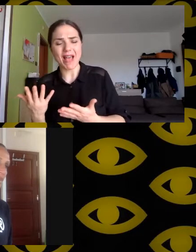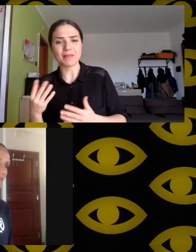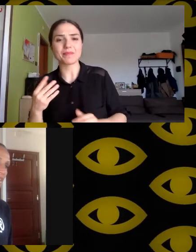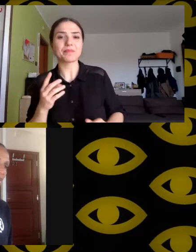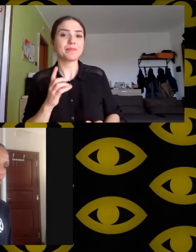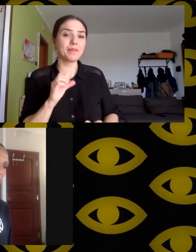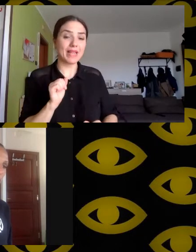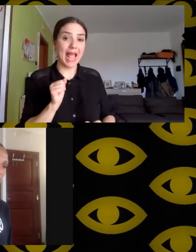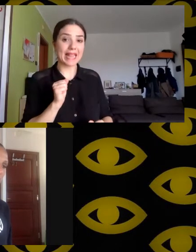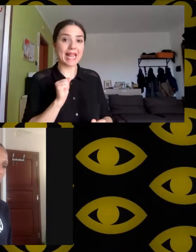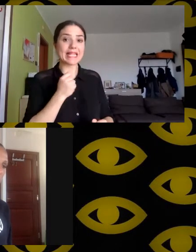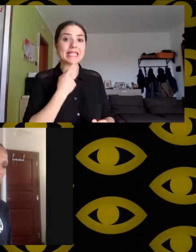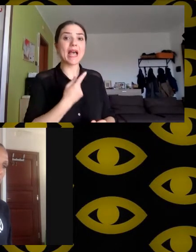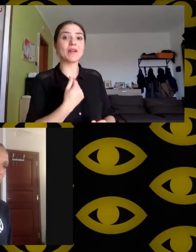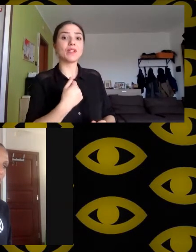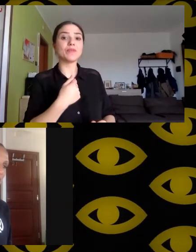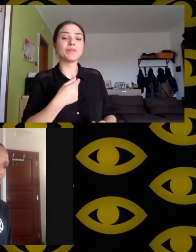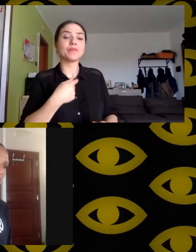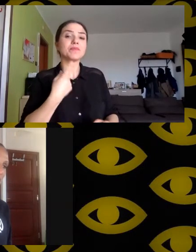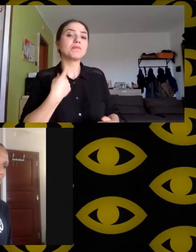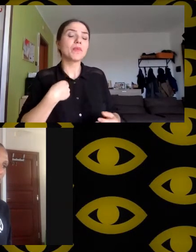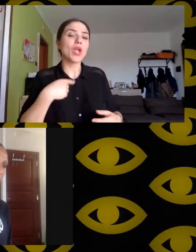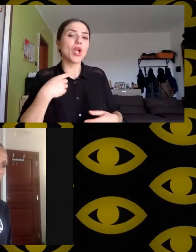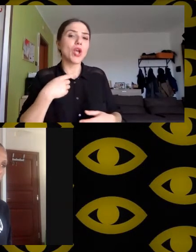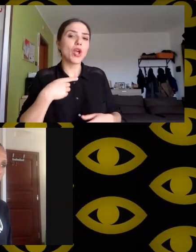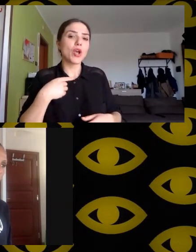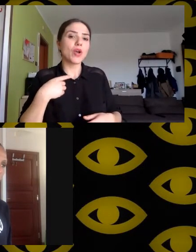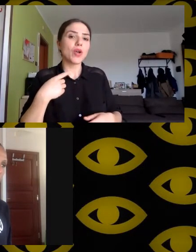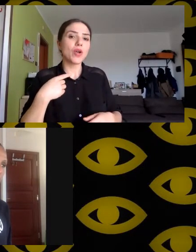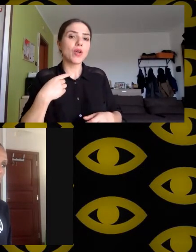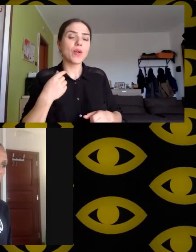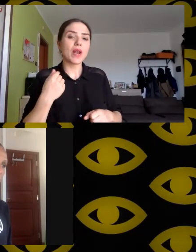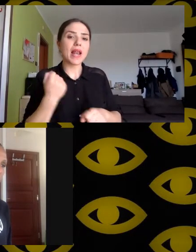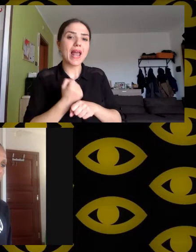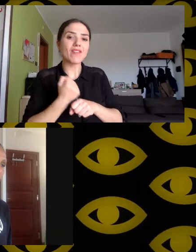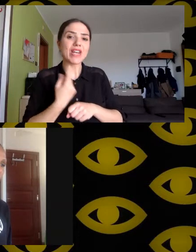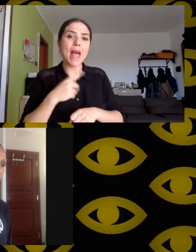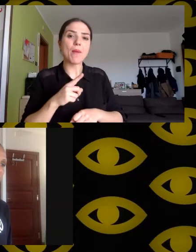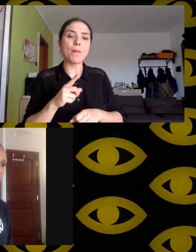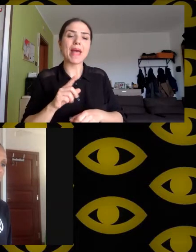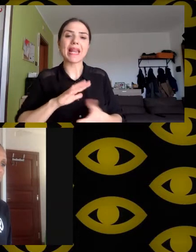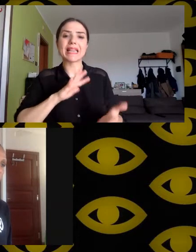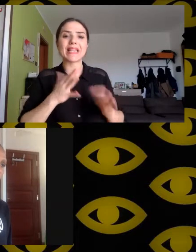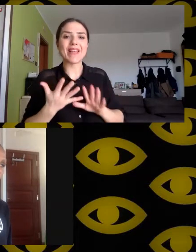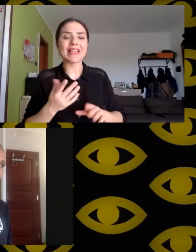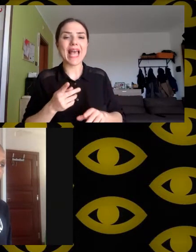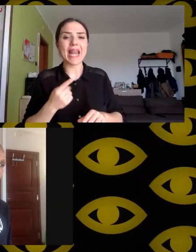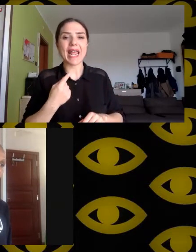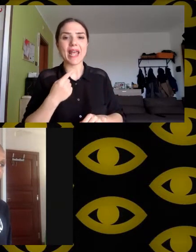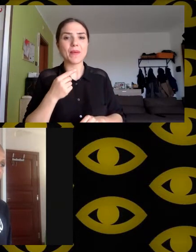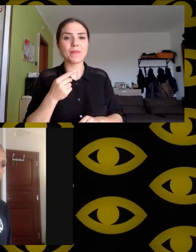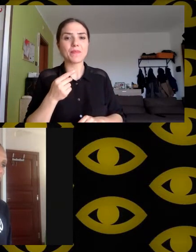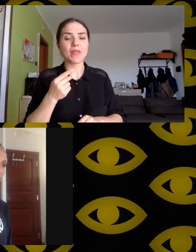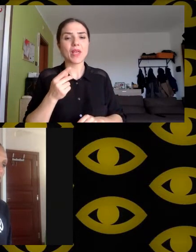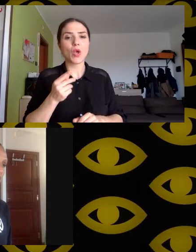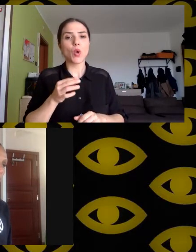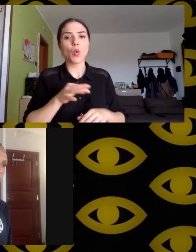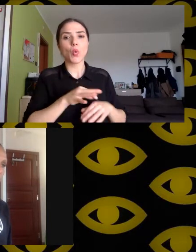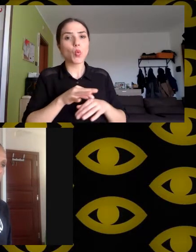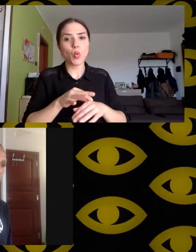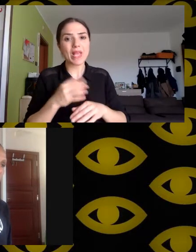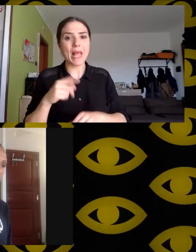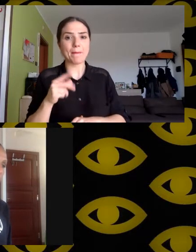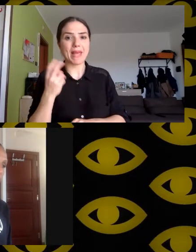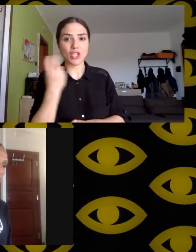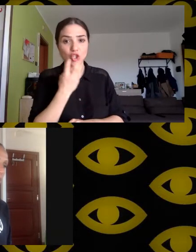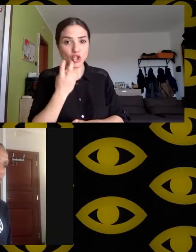tra virgolette, normodotate, si possano impegnare a diventare delle guide per appunto i ragazzi ipovedenti e non vedenti, però persone chiaramente con delle grandi